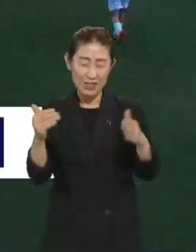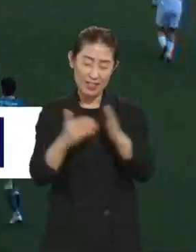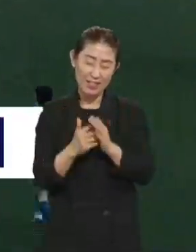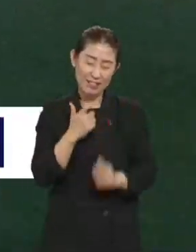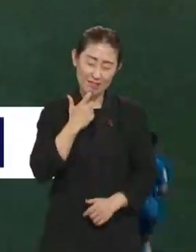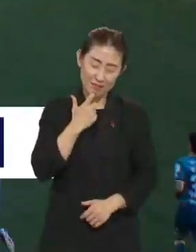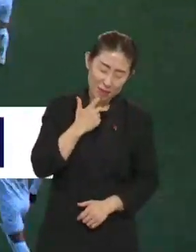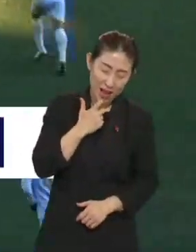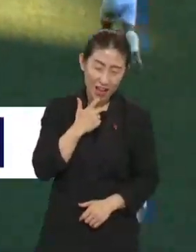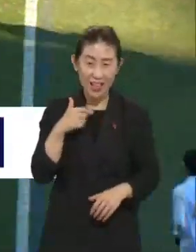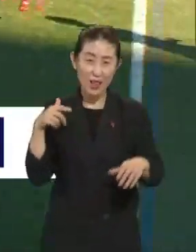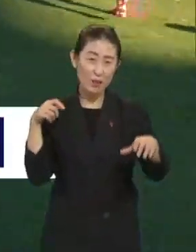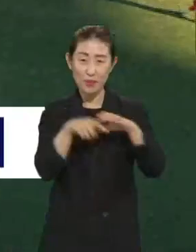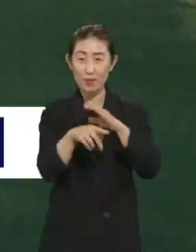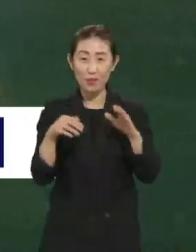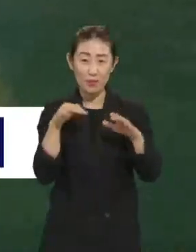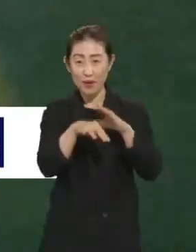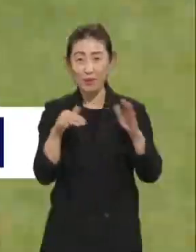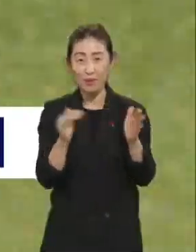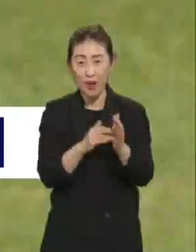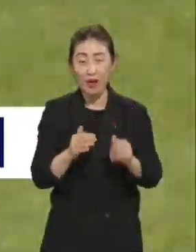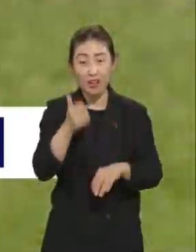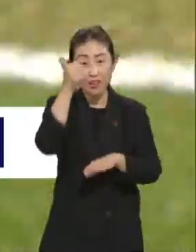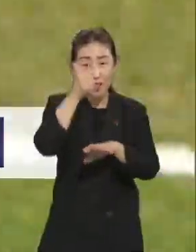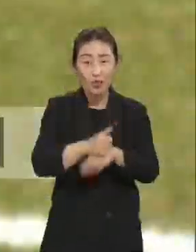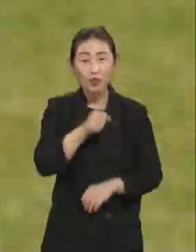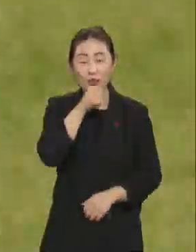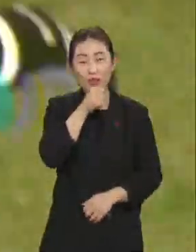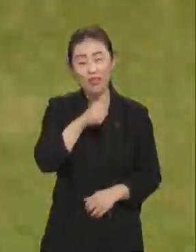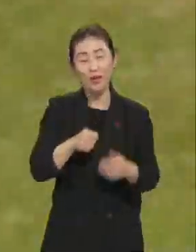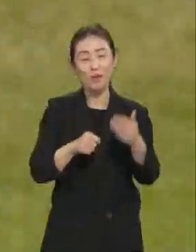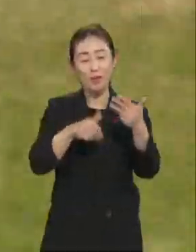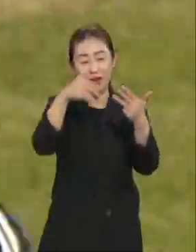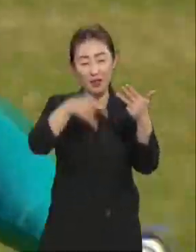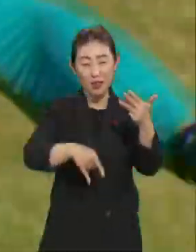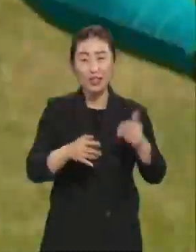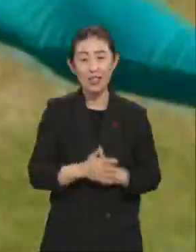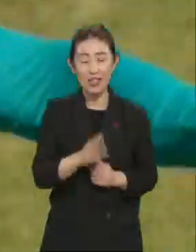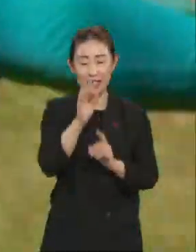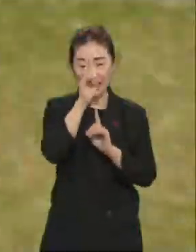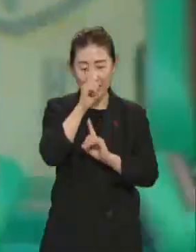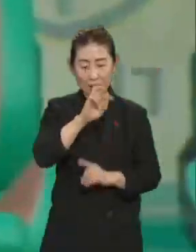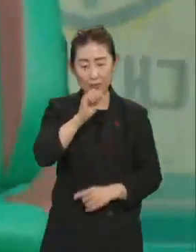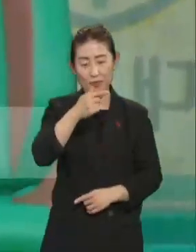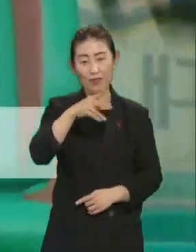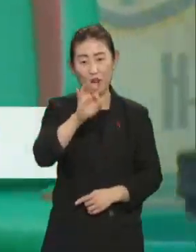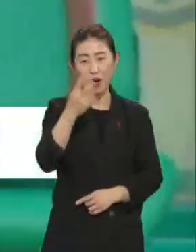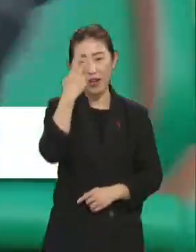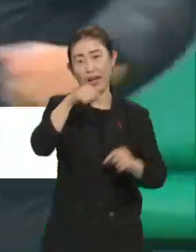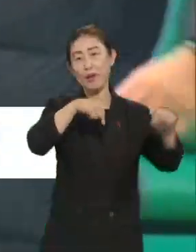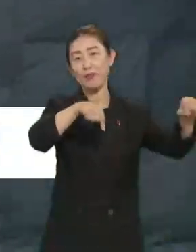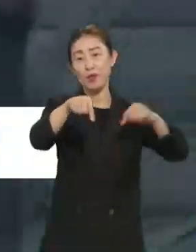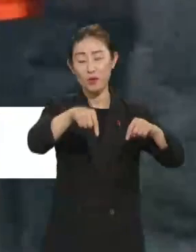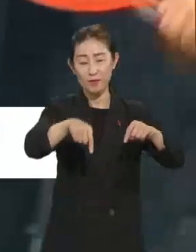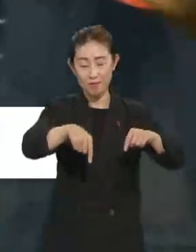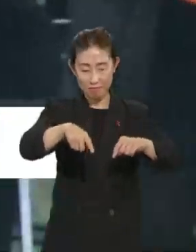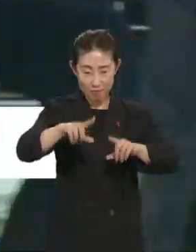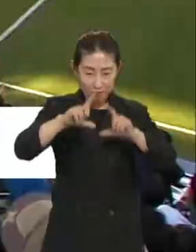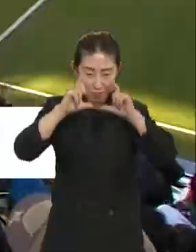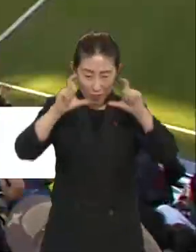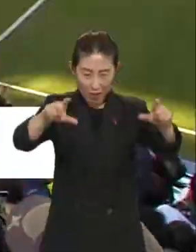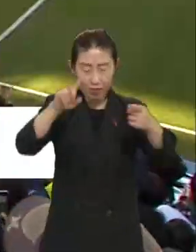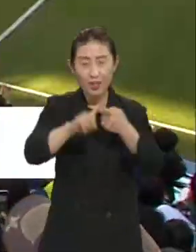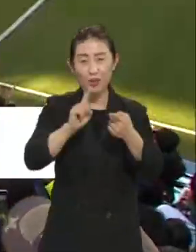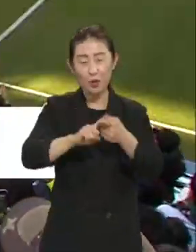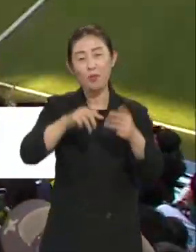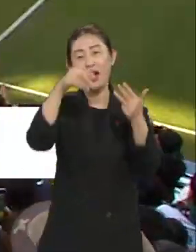멋진 경기력을 선보였습니다. 최종 성적은 리그 8위. 이민성 감독은 시즌 개막 당시 내건 약속을 이뤄냈고